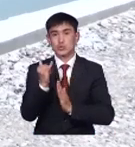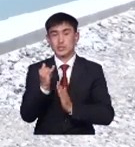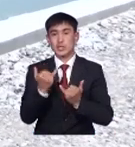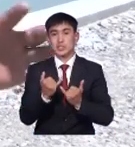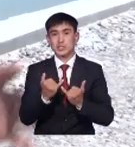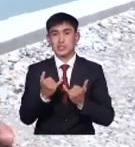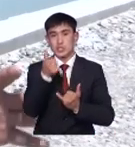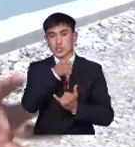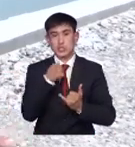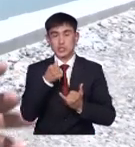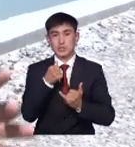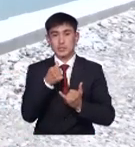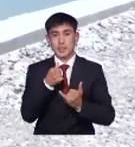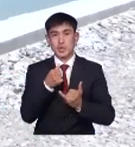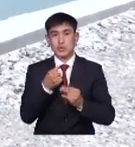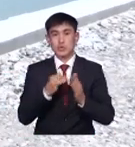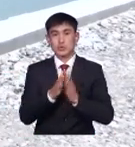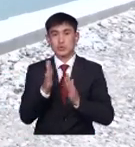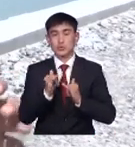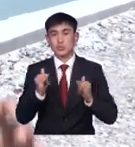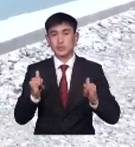жылы біз осы өсірген өнімді